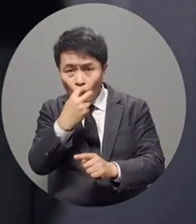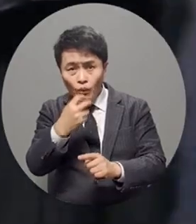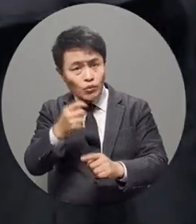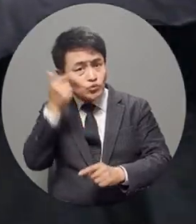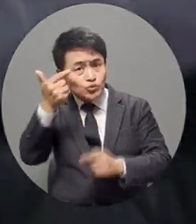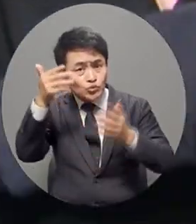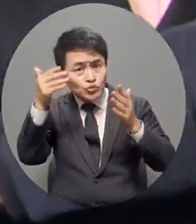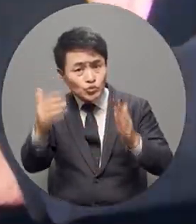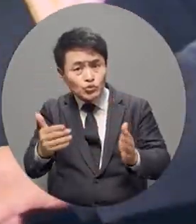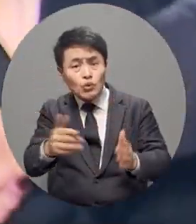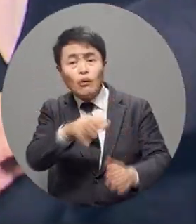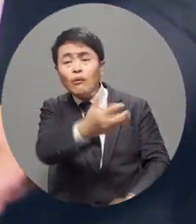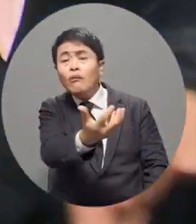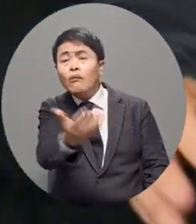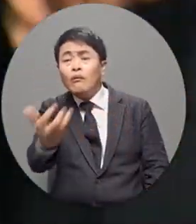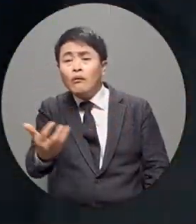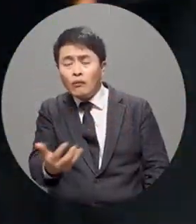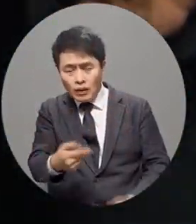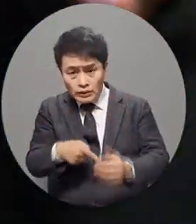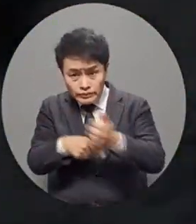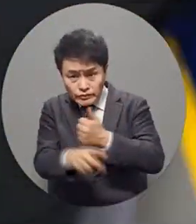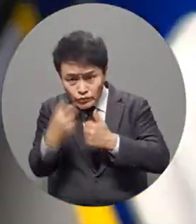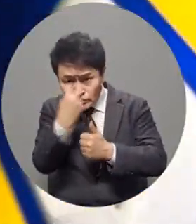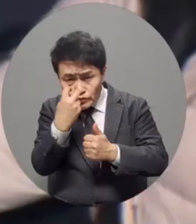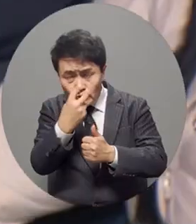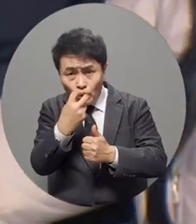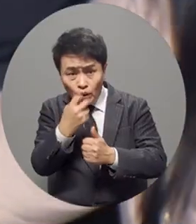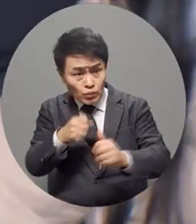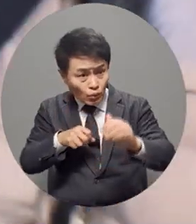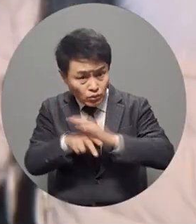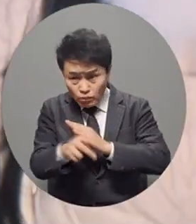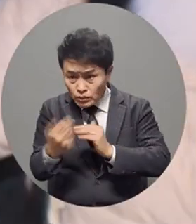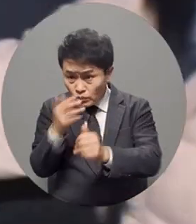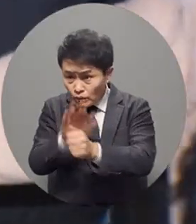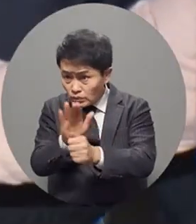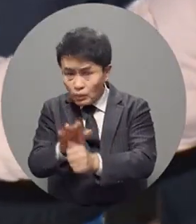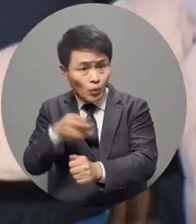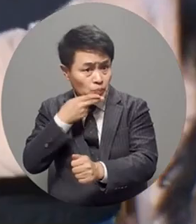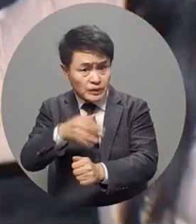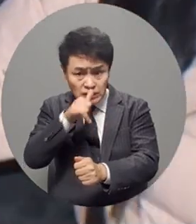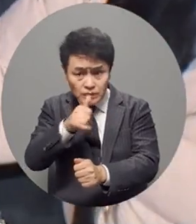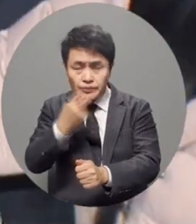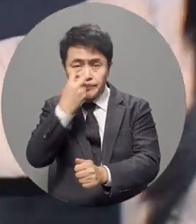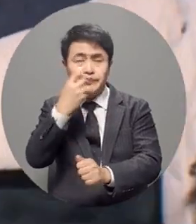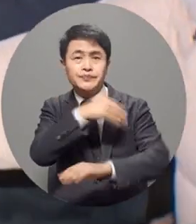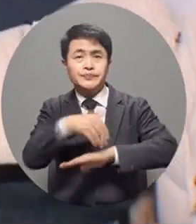6일간의 행적을 파악하고 도주 조력자는 없는지 수사할 계획입니다. MBC 뉴스 구나연입니다.